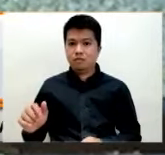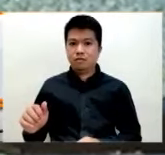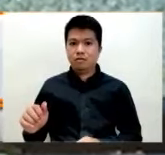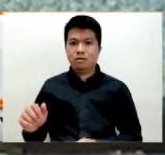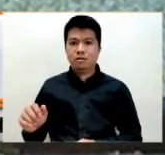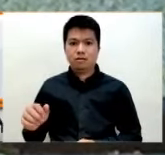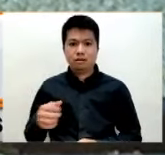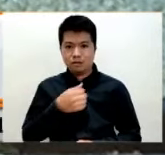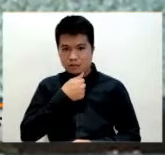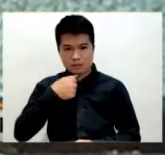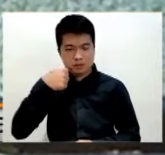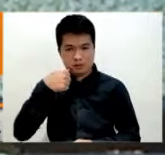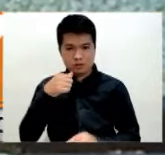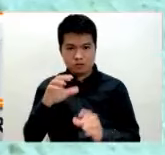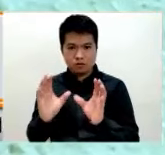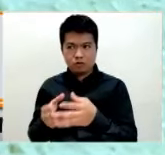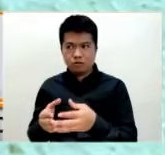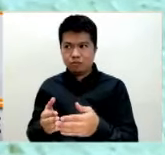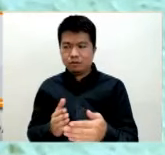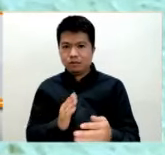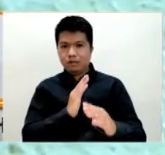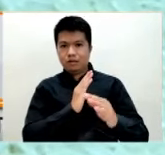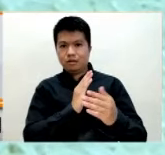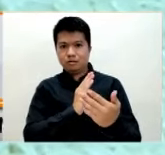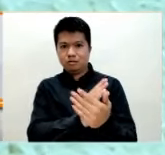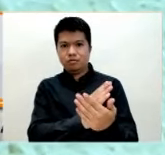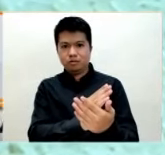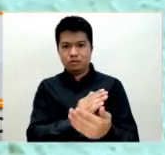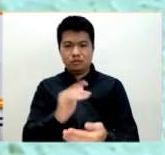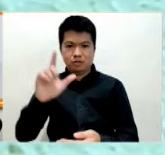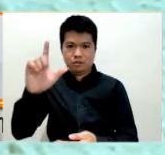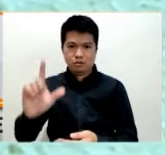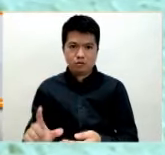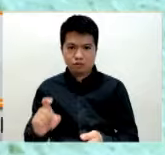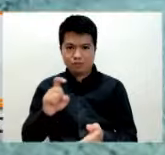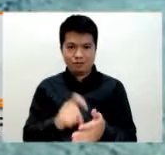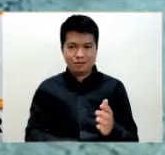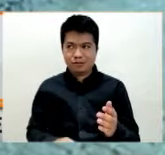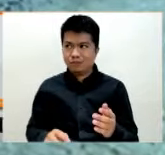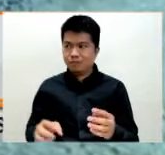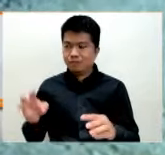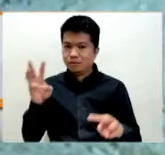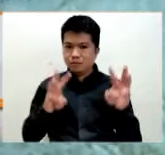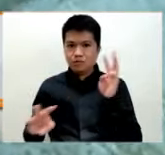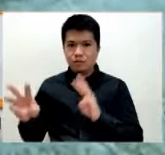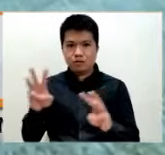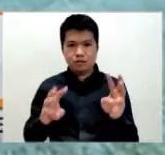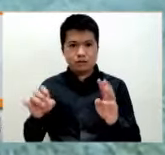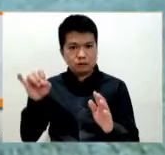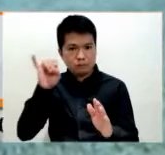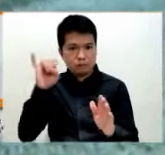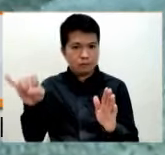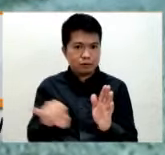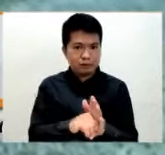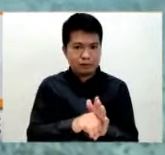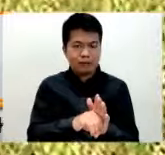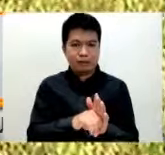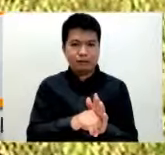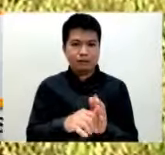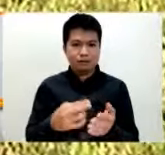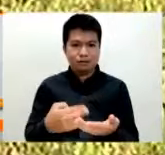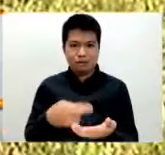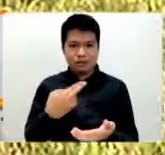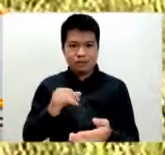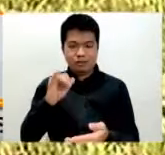pagpapatupad ng mas mababang taripa. Pangamba nila, lalong babaha ng imported rice sa merkado kung tatapyasan ng taripa.